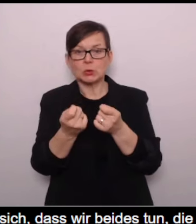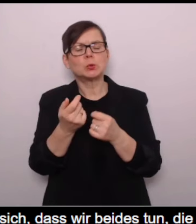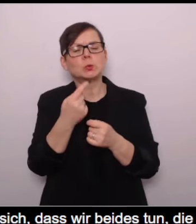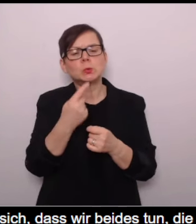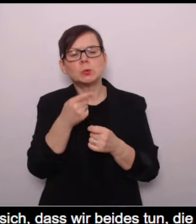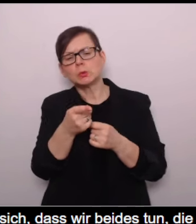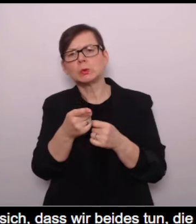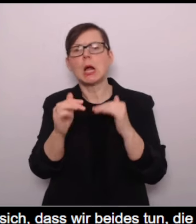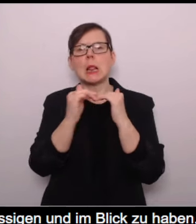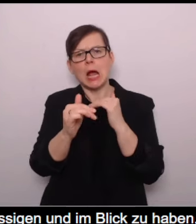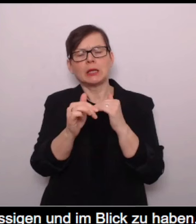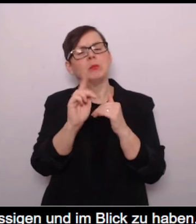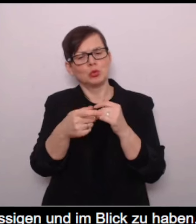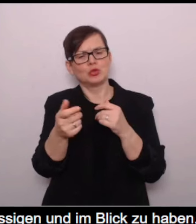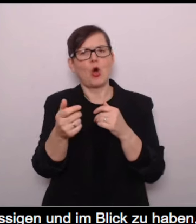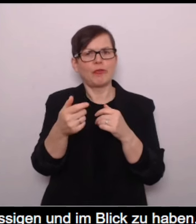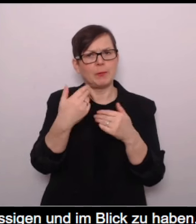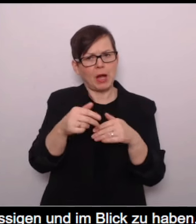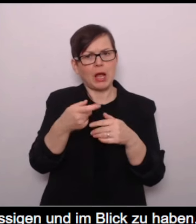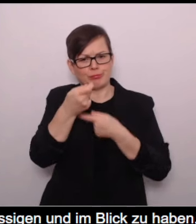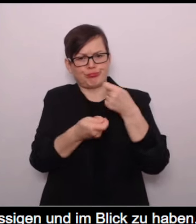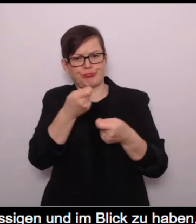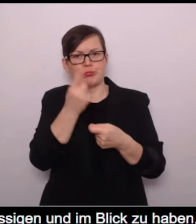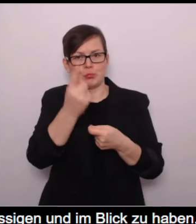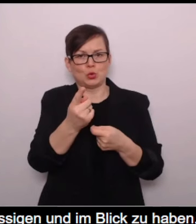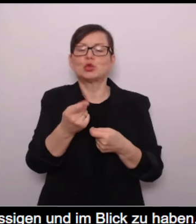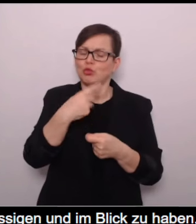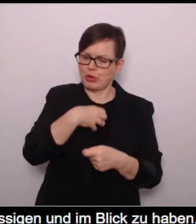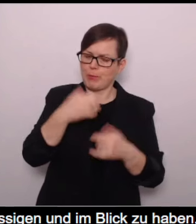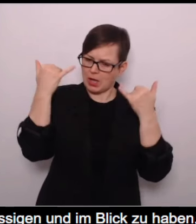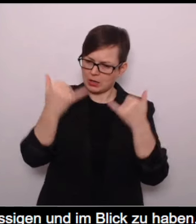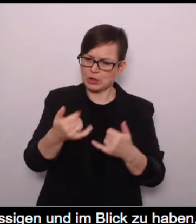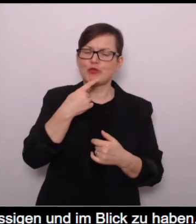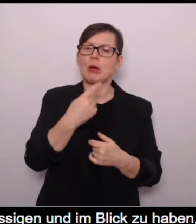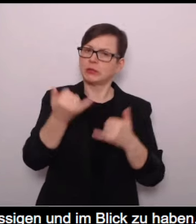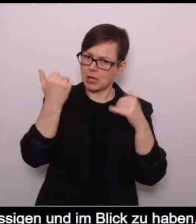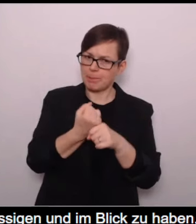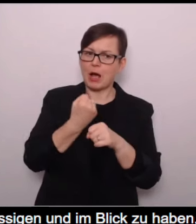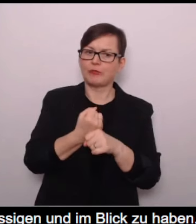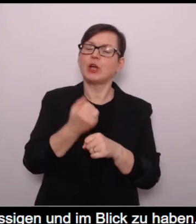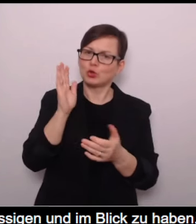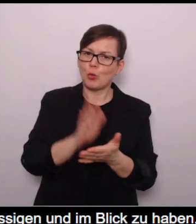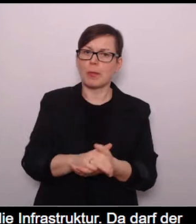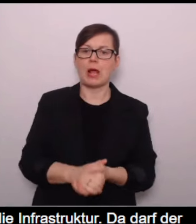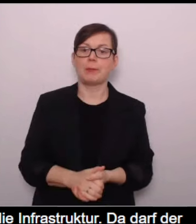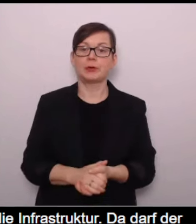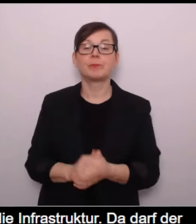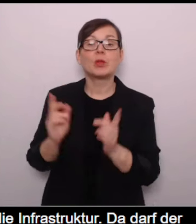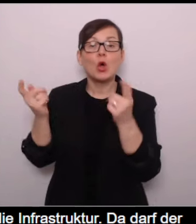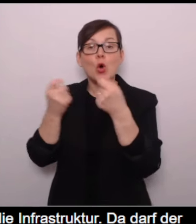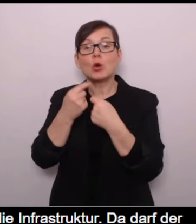Deutschlandticket einzuführen, auch in die Welt gesetzt hat. Die Kofinanzierung der Länder wird von Bayern geleistet, wie eben